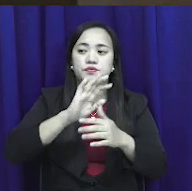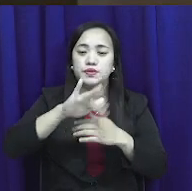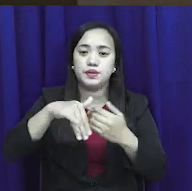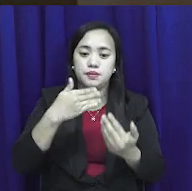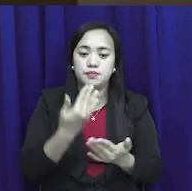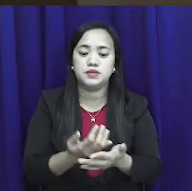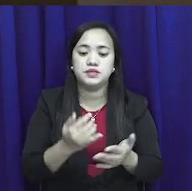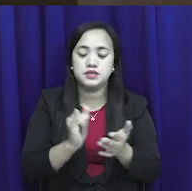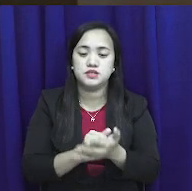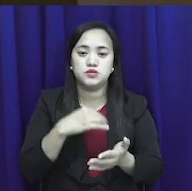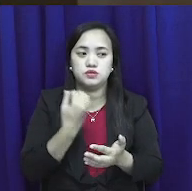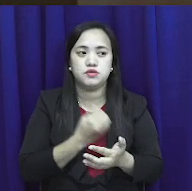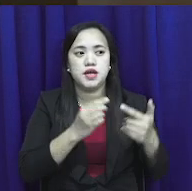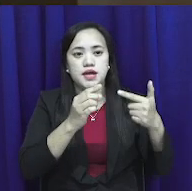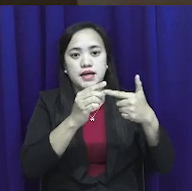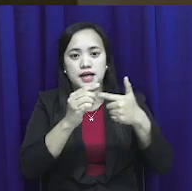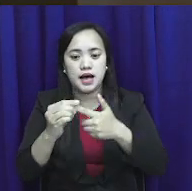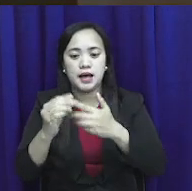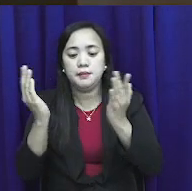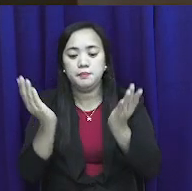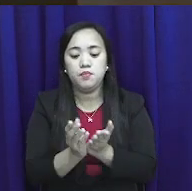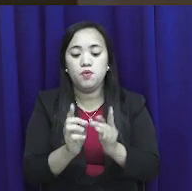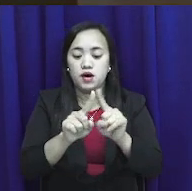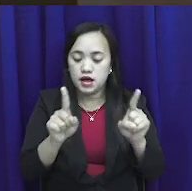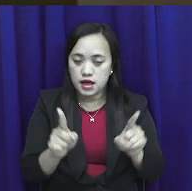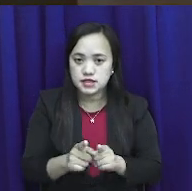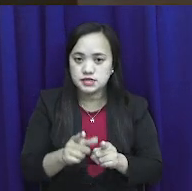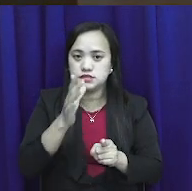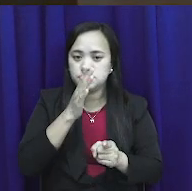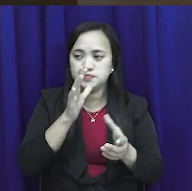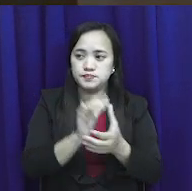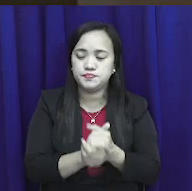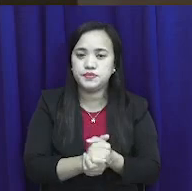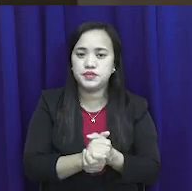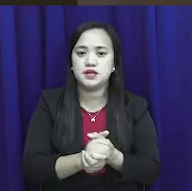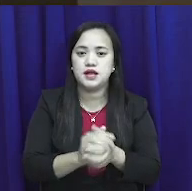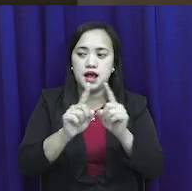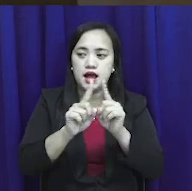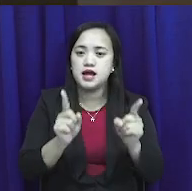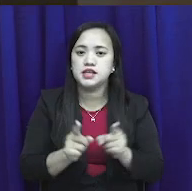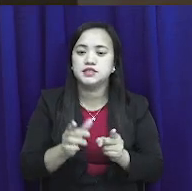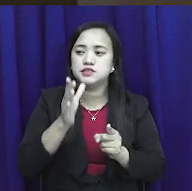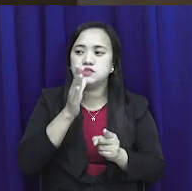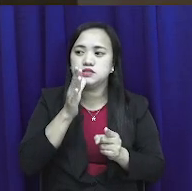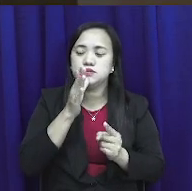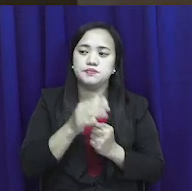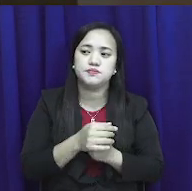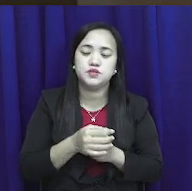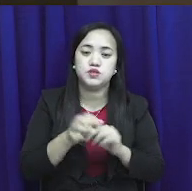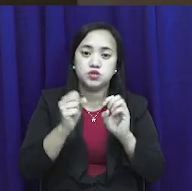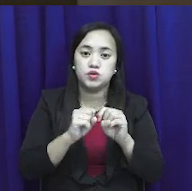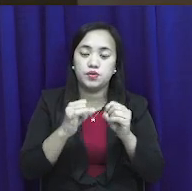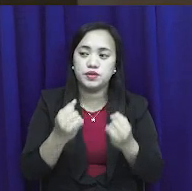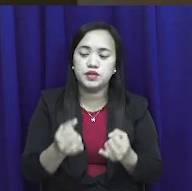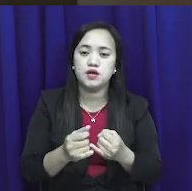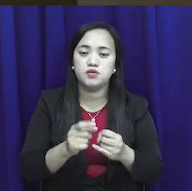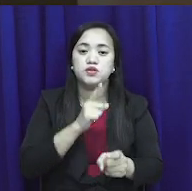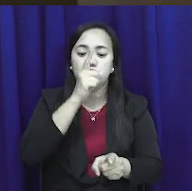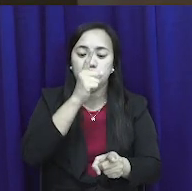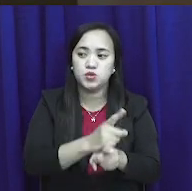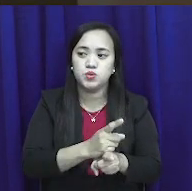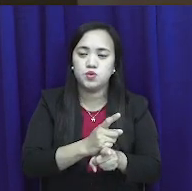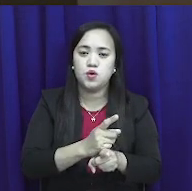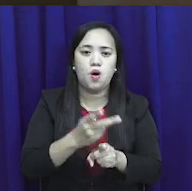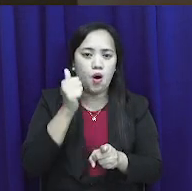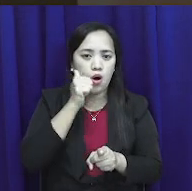natin sa pagiging asawa pagiging ina at pagiging isang babae so ang tunay na babae ay may